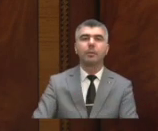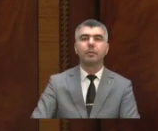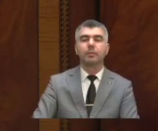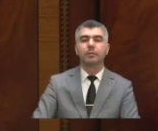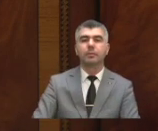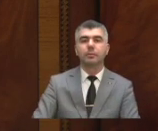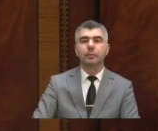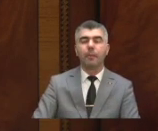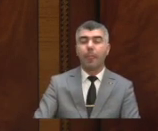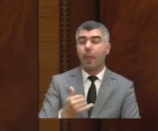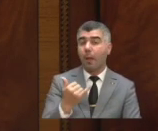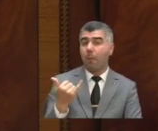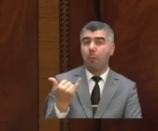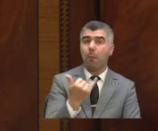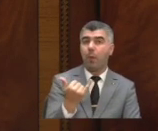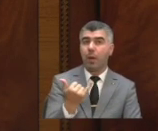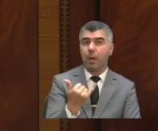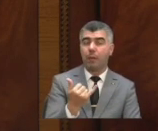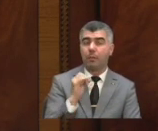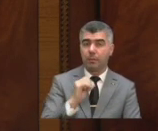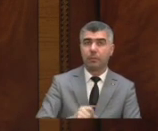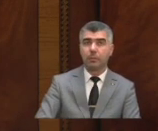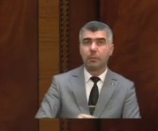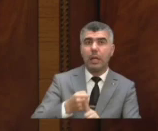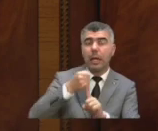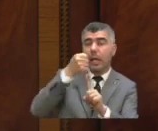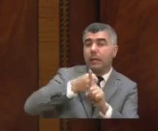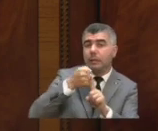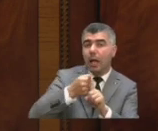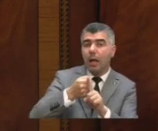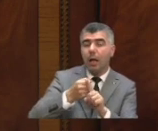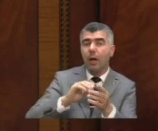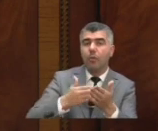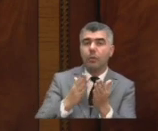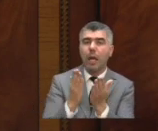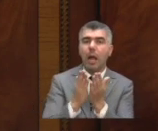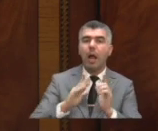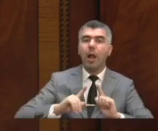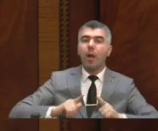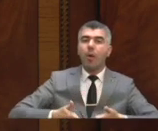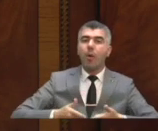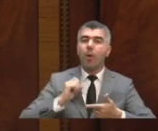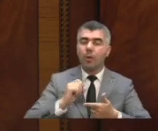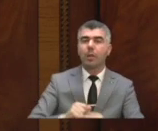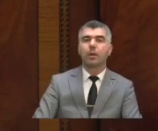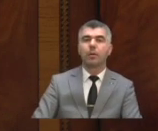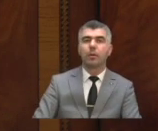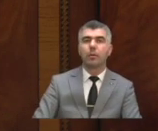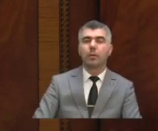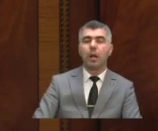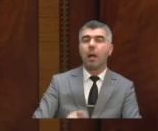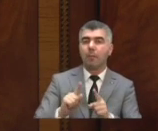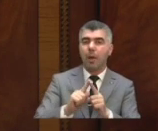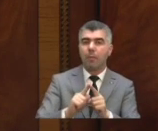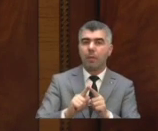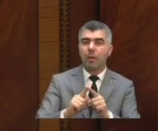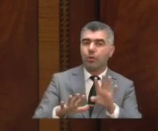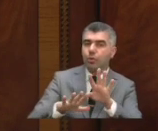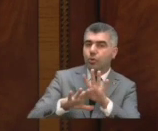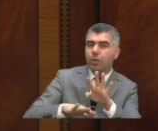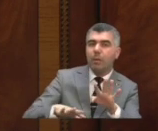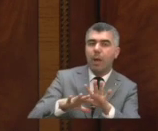نظرا للاهميه التي يحضى بها اصلاح منظومه التربيه والتكوين كاحدى ركائز الدوله